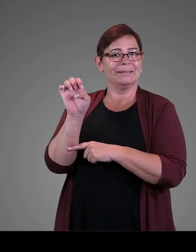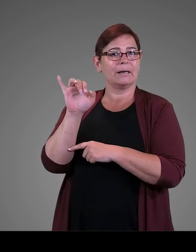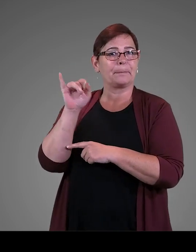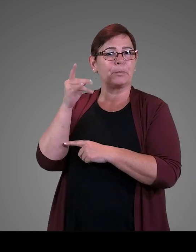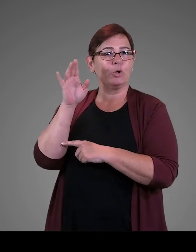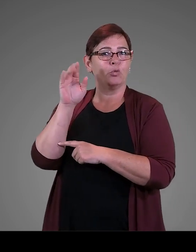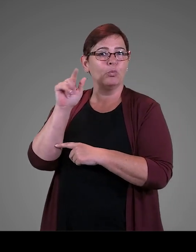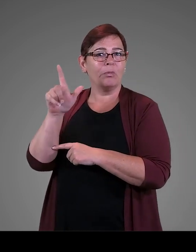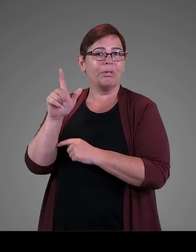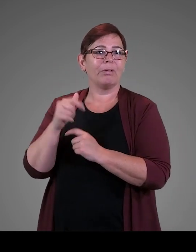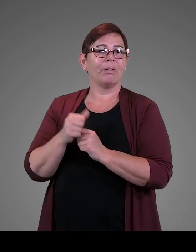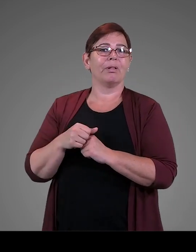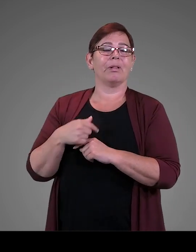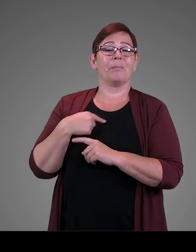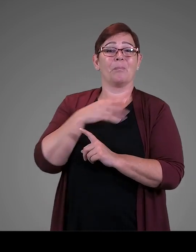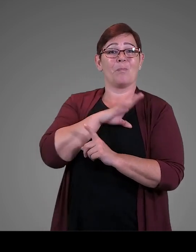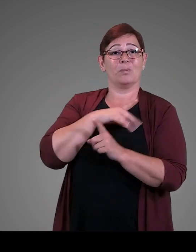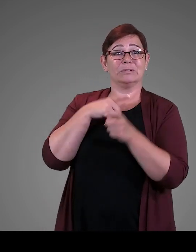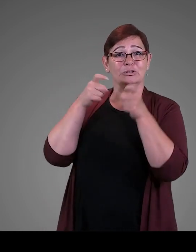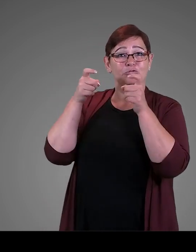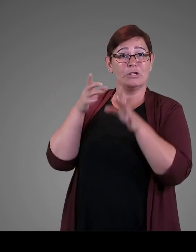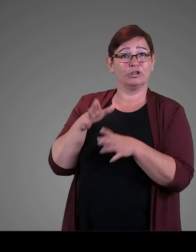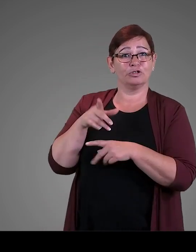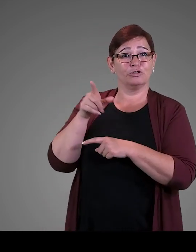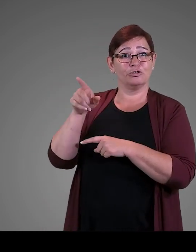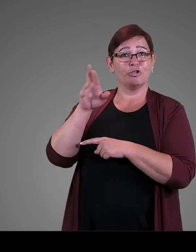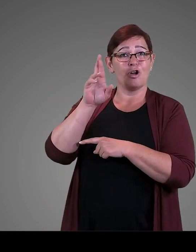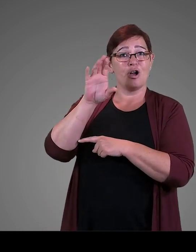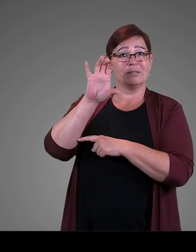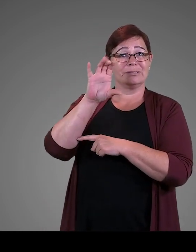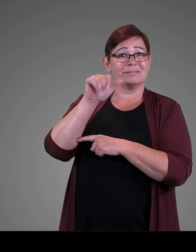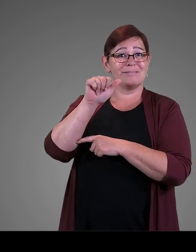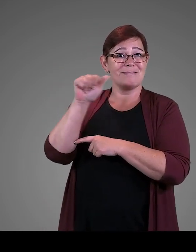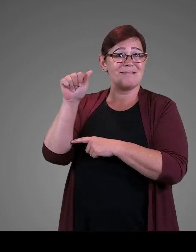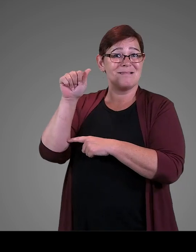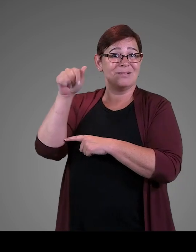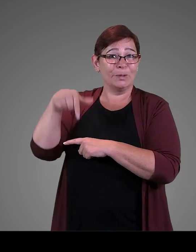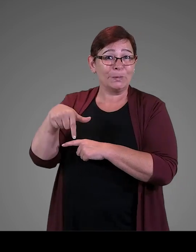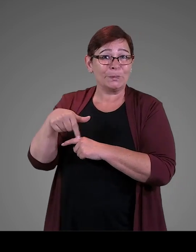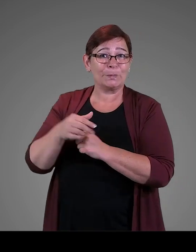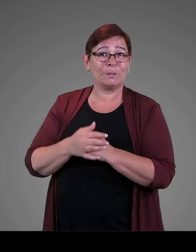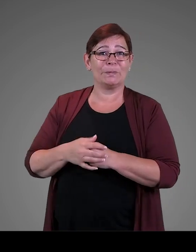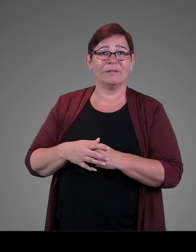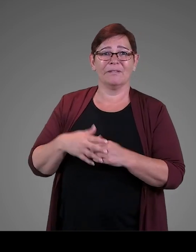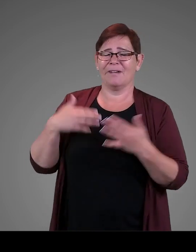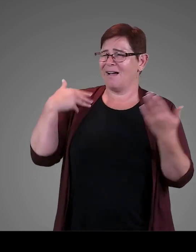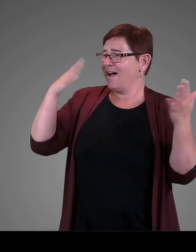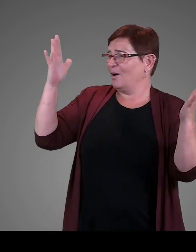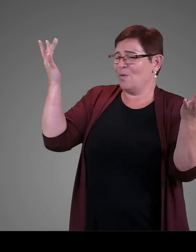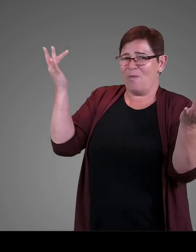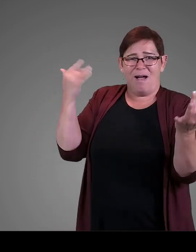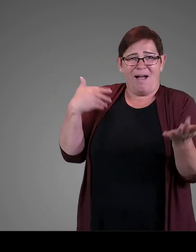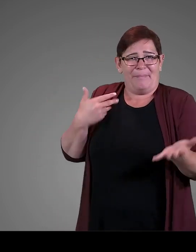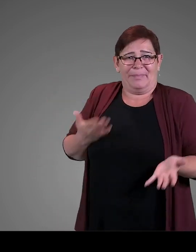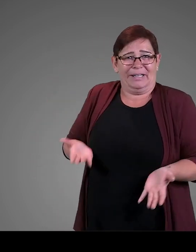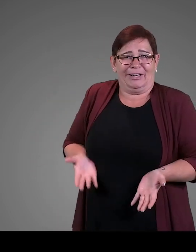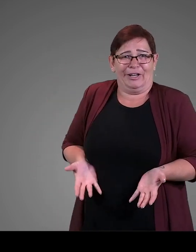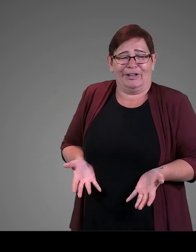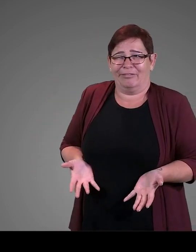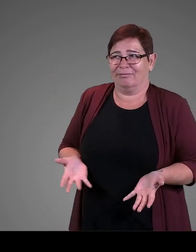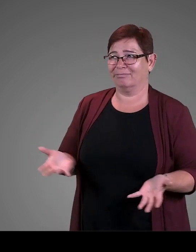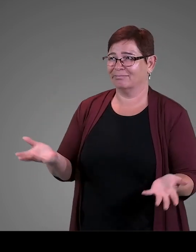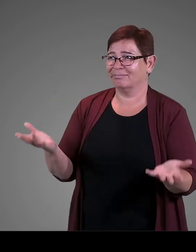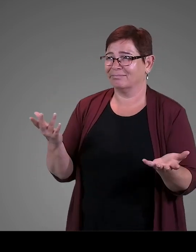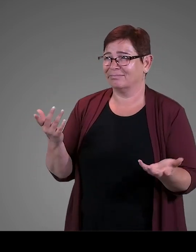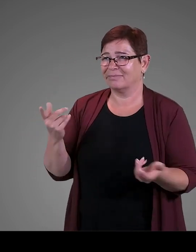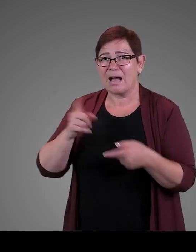membre du CA du 3e Impérial, je suis membre du CA du RCAQ. Puis je ne sais pas pourquoi je suis là.